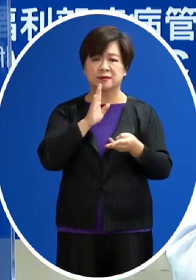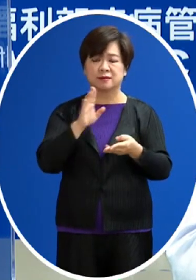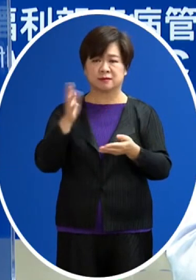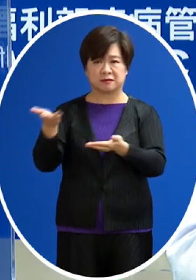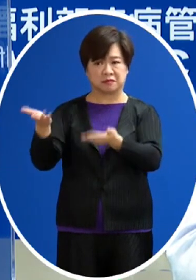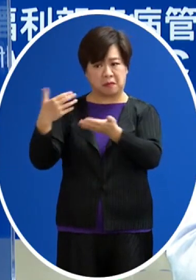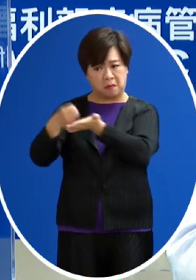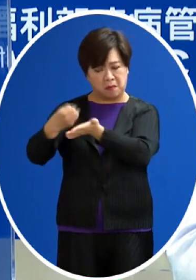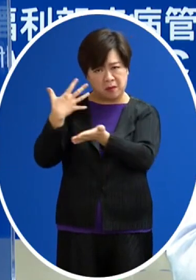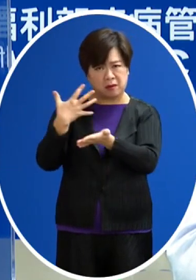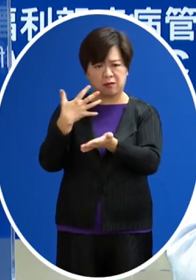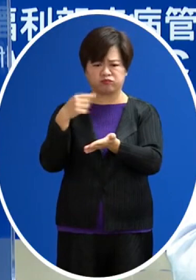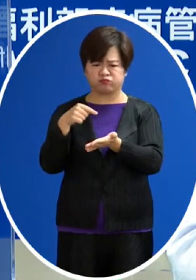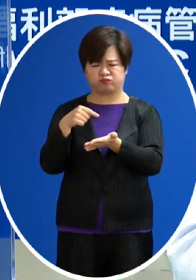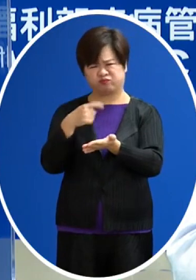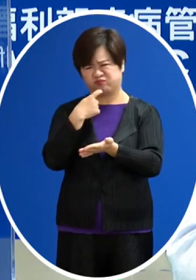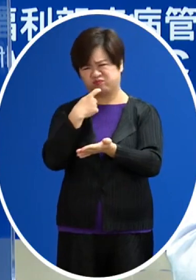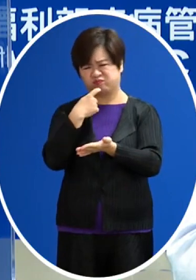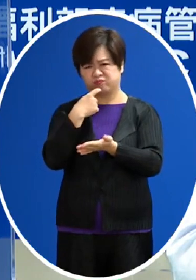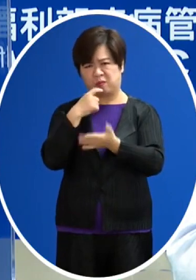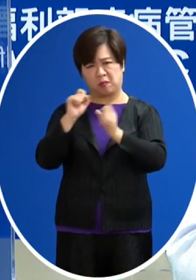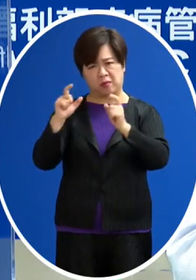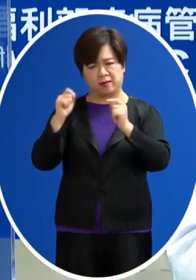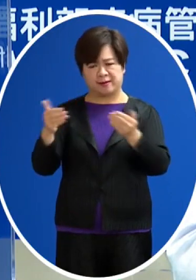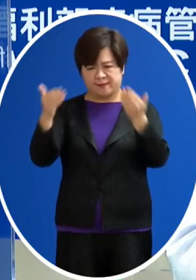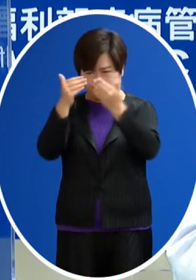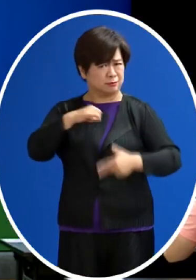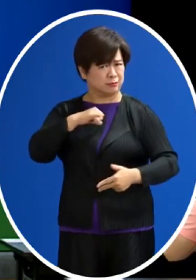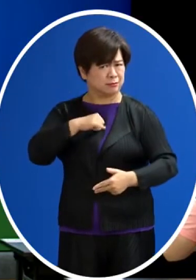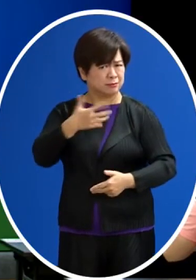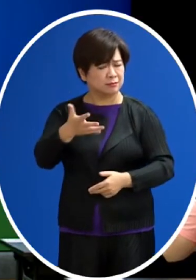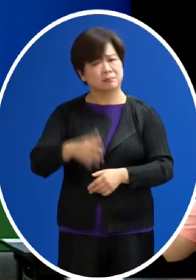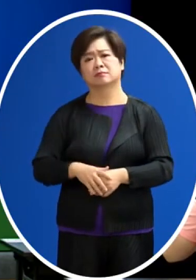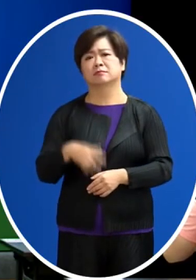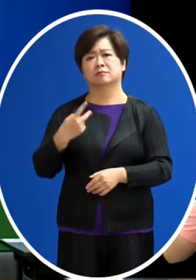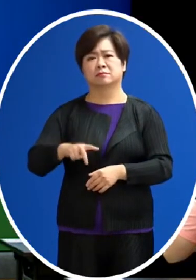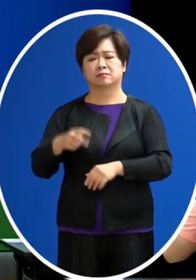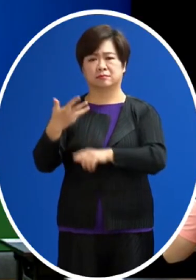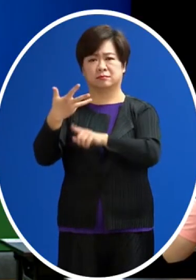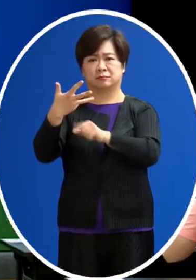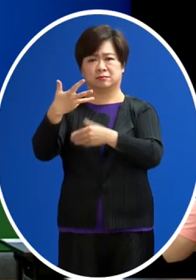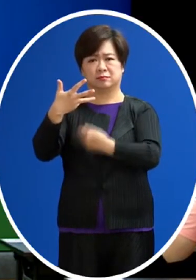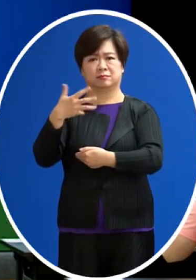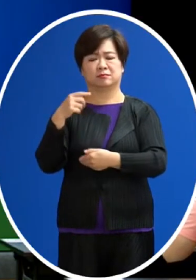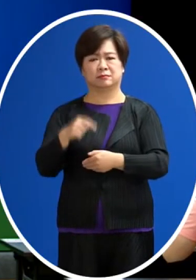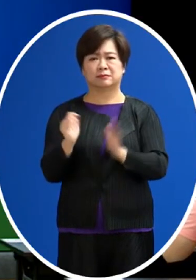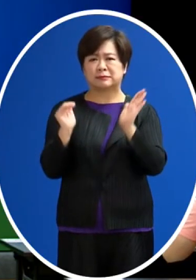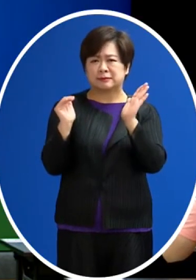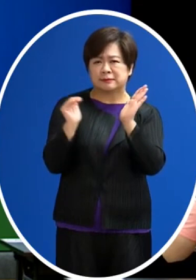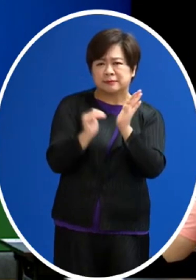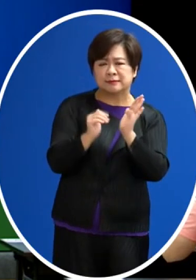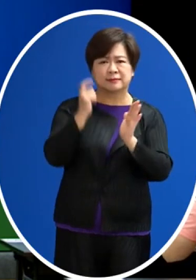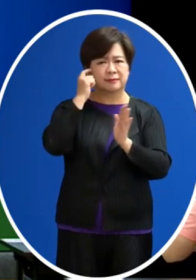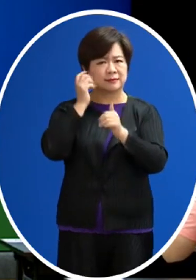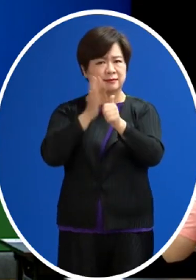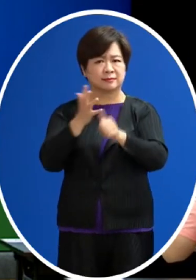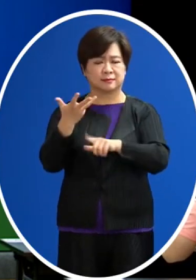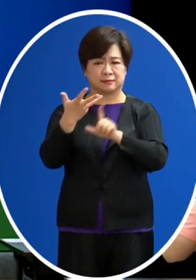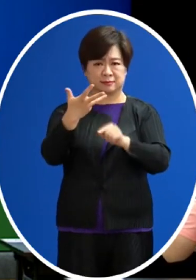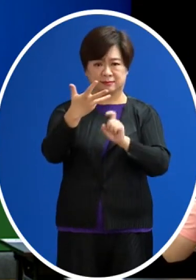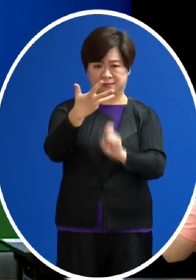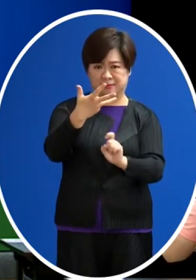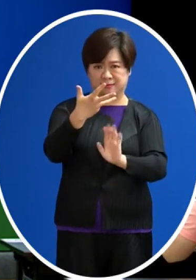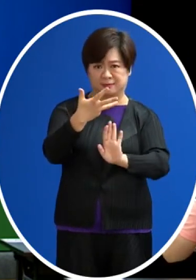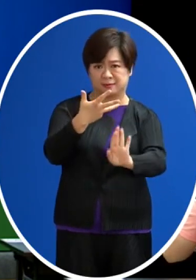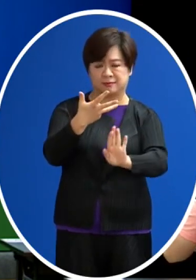异的话，啊，他们就一定要把这状况先弄清楚来。 8月9号二级警戒其实已经进入倒数，那想问一下，8月10号之